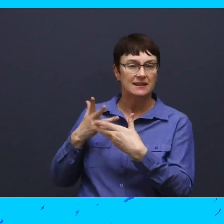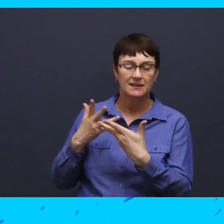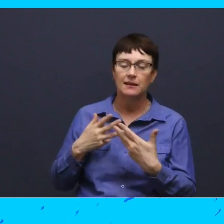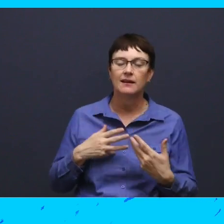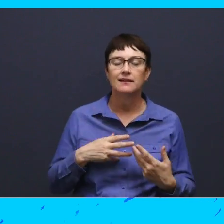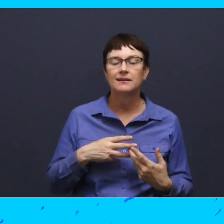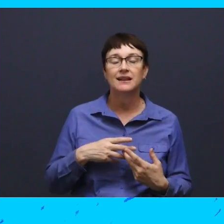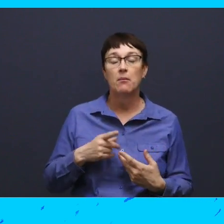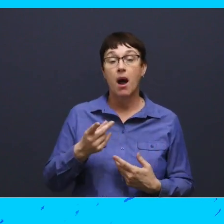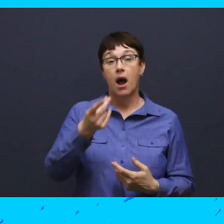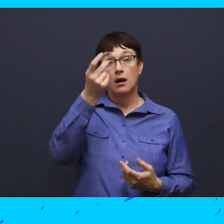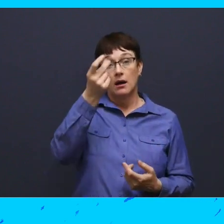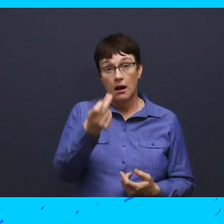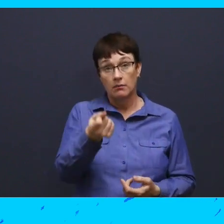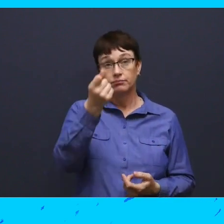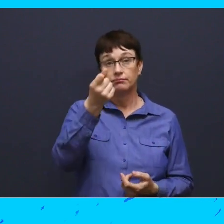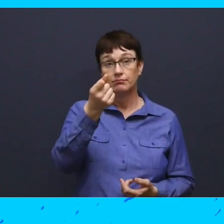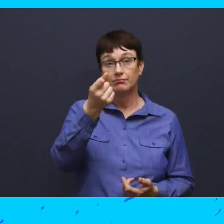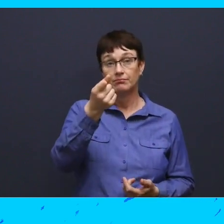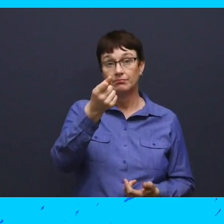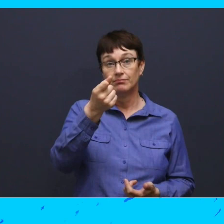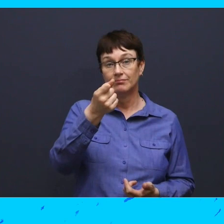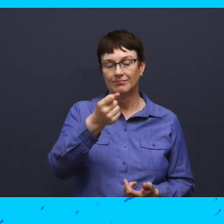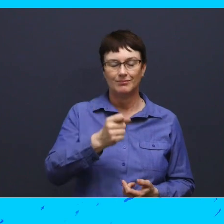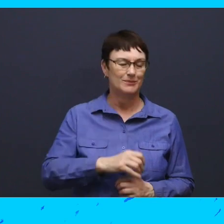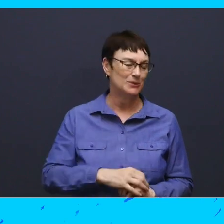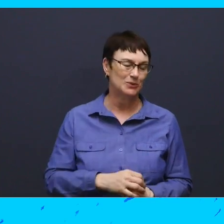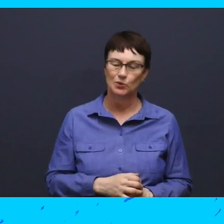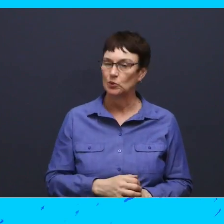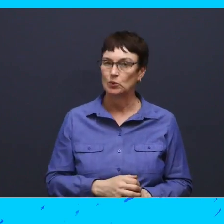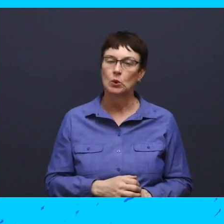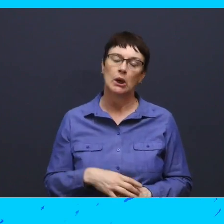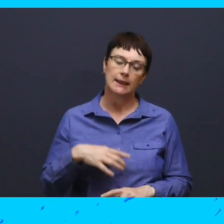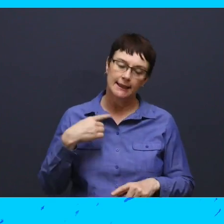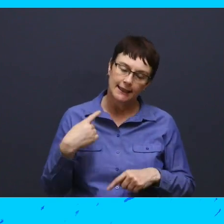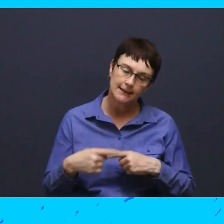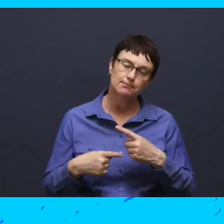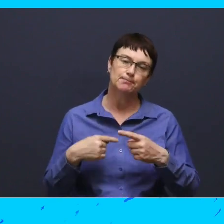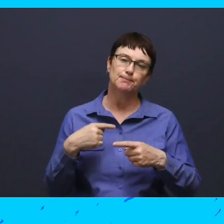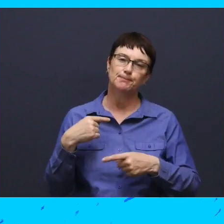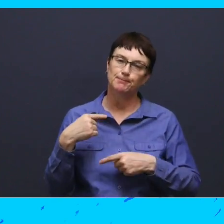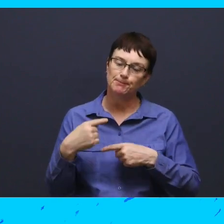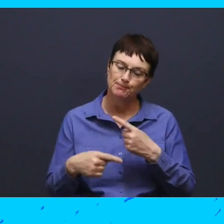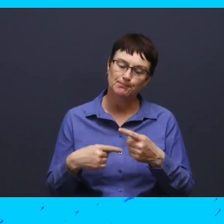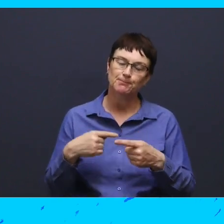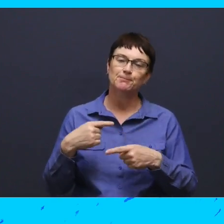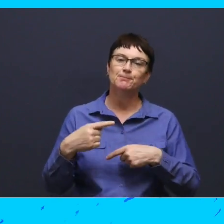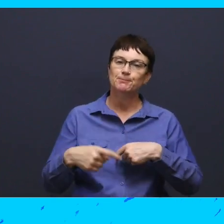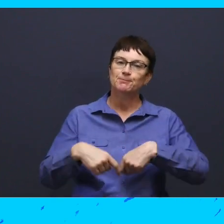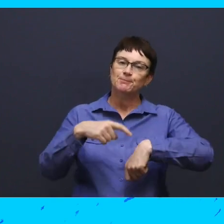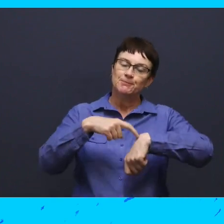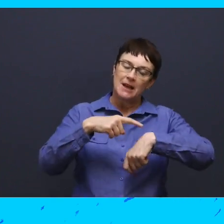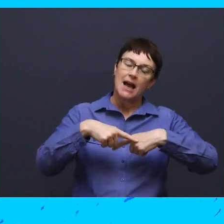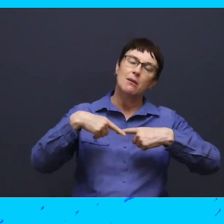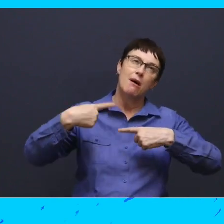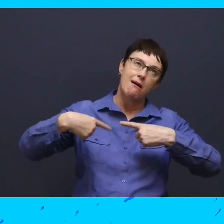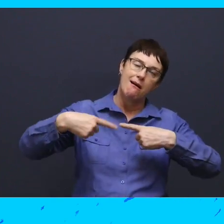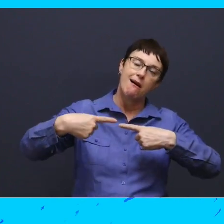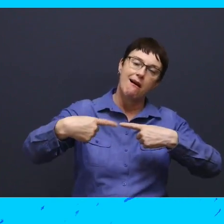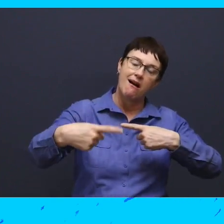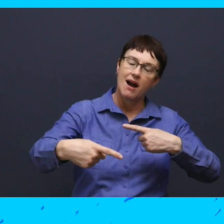long parcours à suivre et c'est à travers le dialogue que nous allons bénéficier.